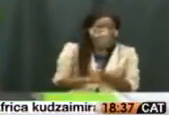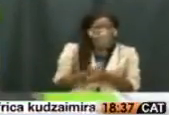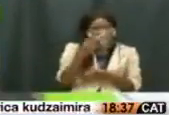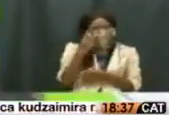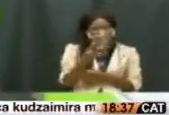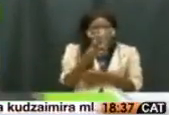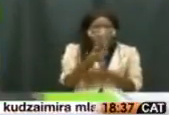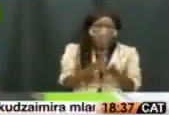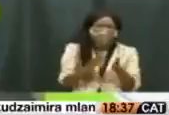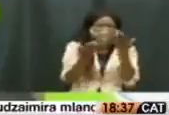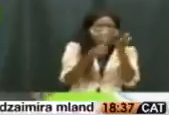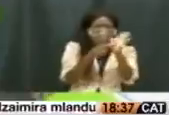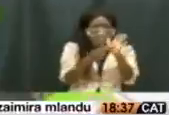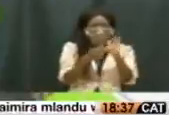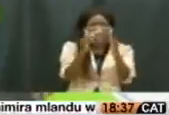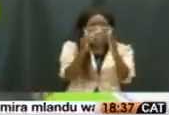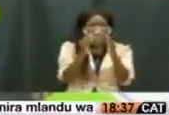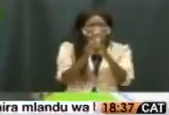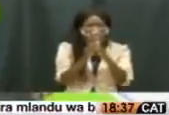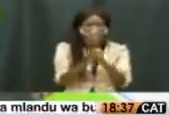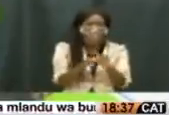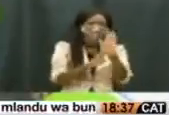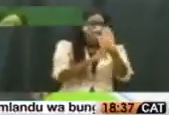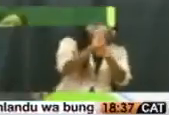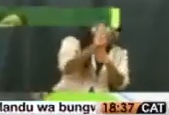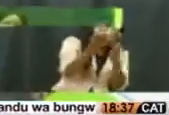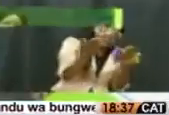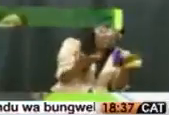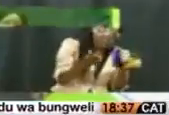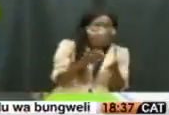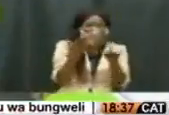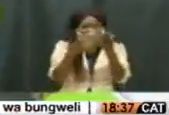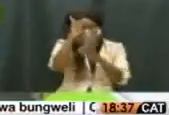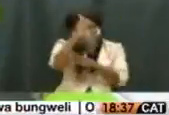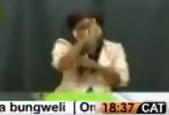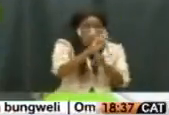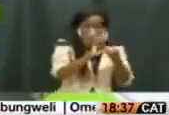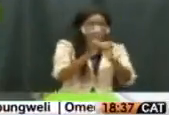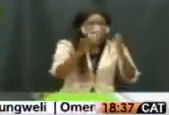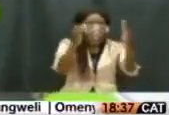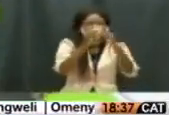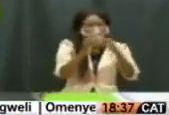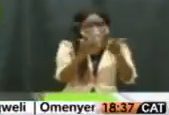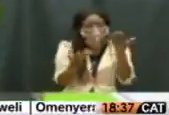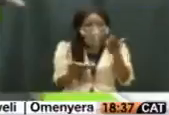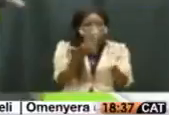mamiting achitukuko kandi mafumu akuyankhula ndi anthu awo kandi